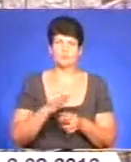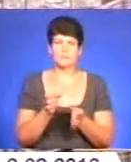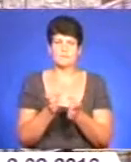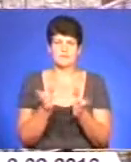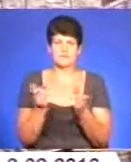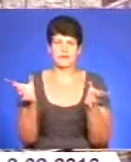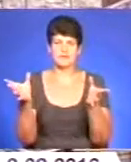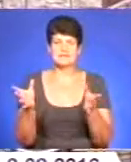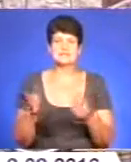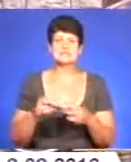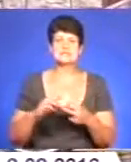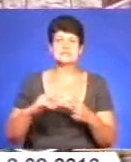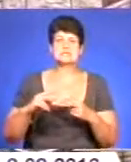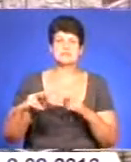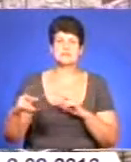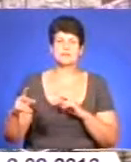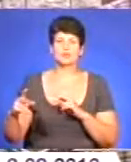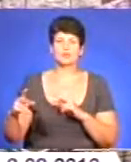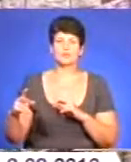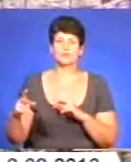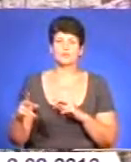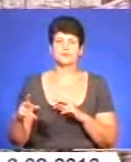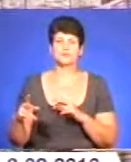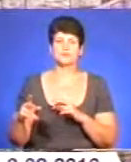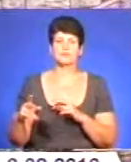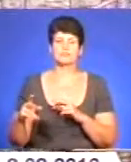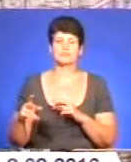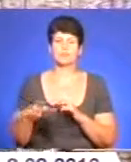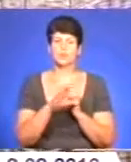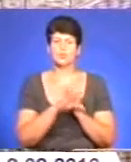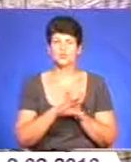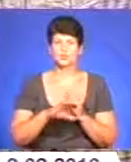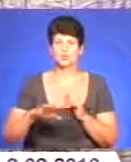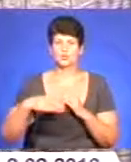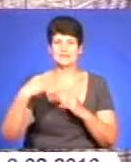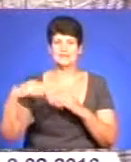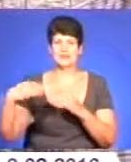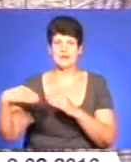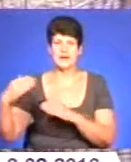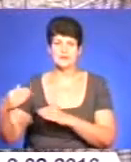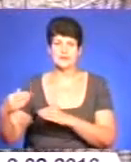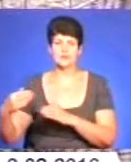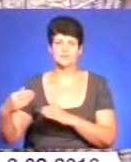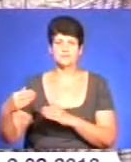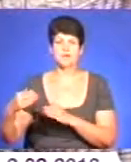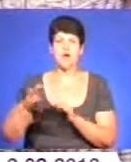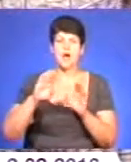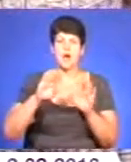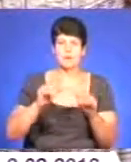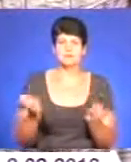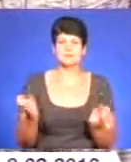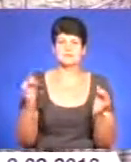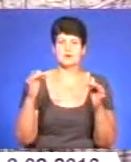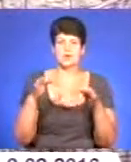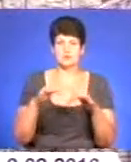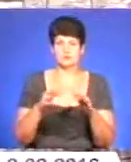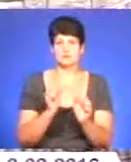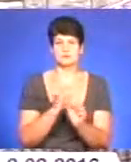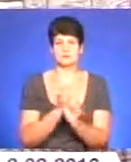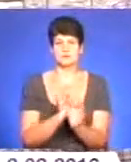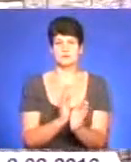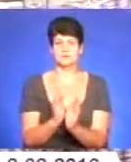з заміною труб, ізоляцією, і потім далі загортанням і проведенням благоустрою.